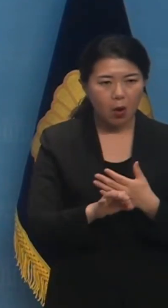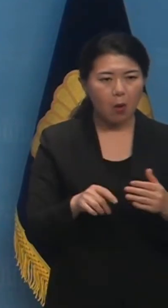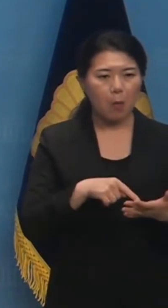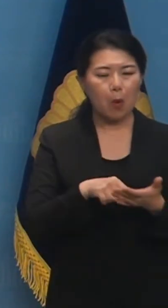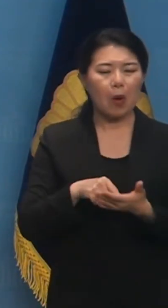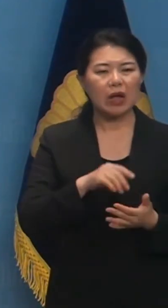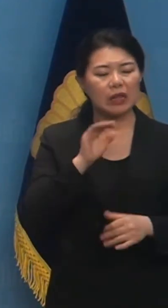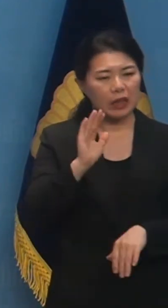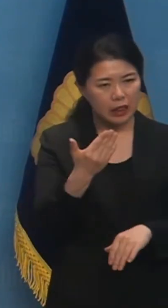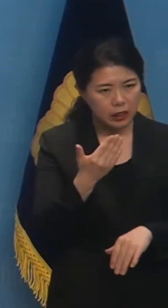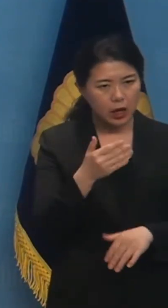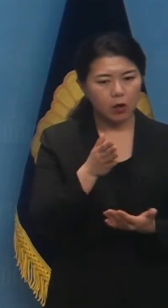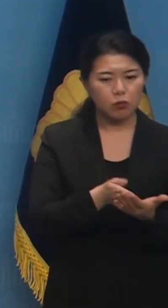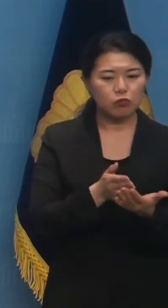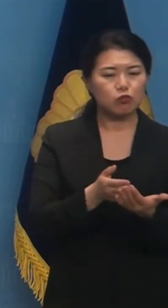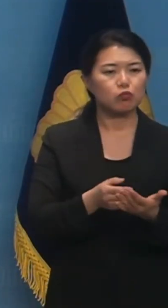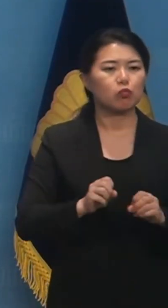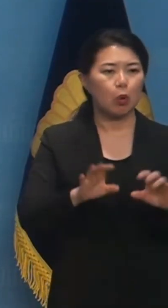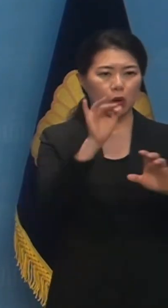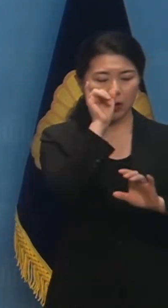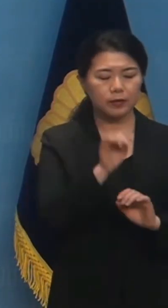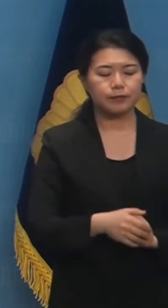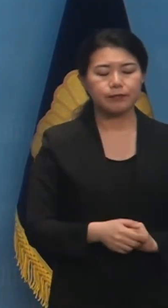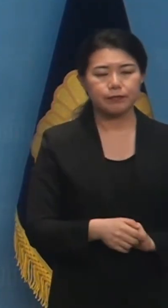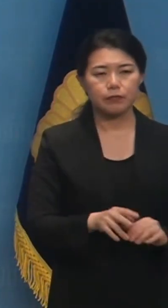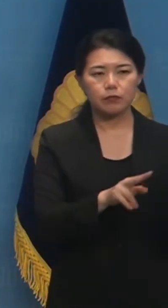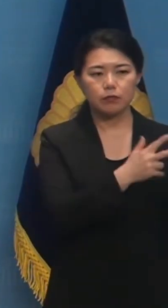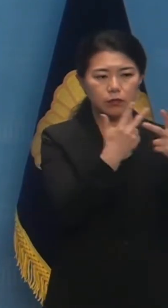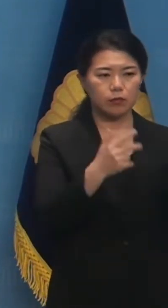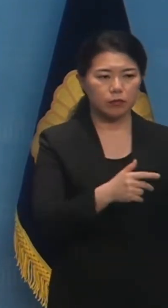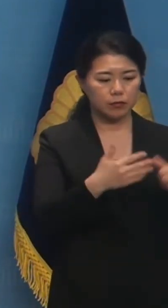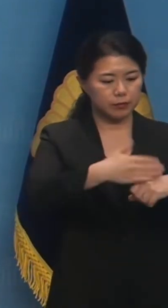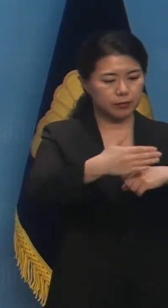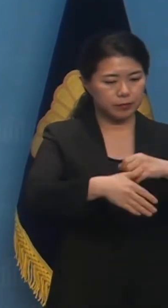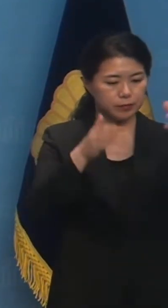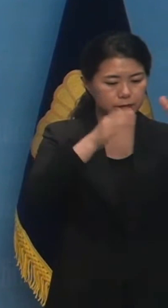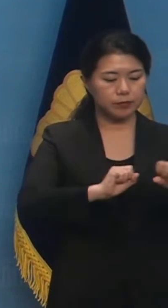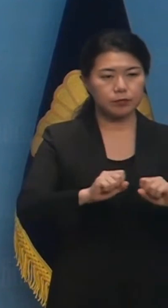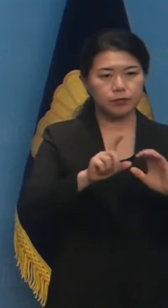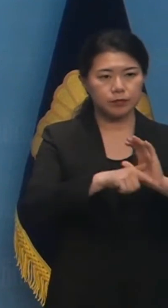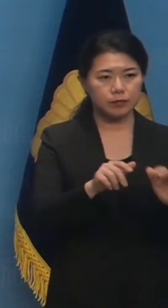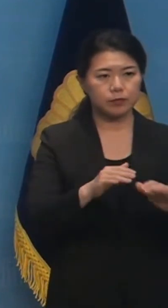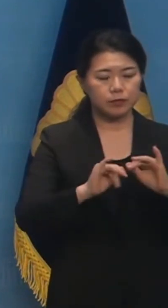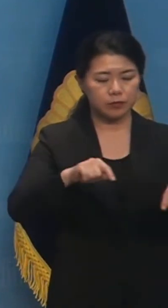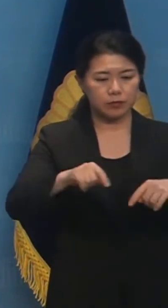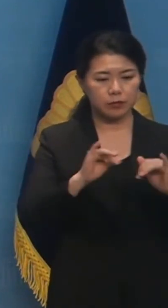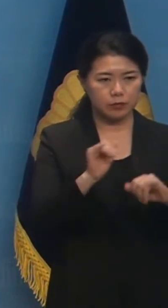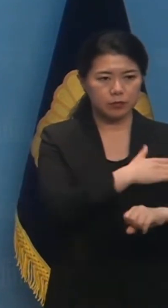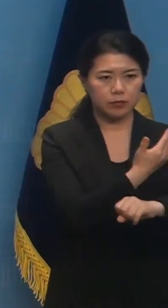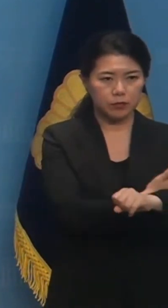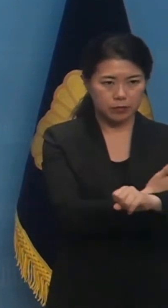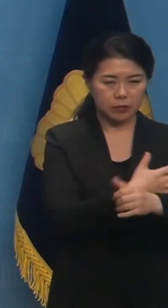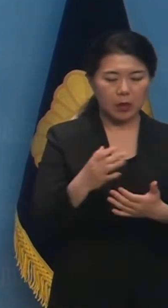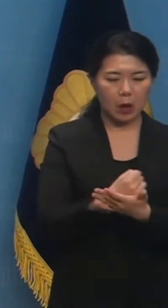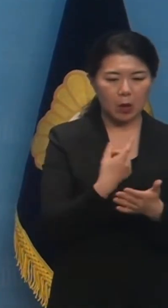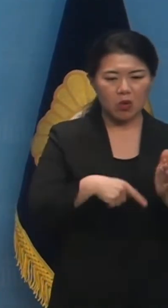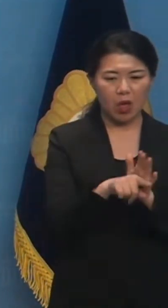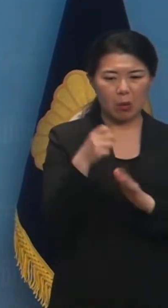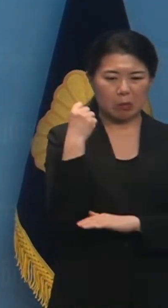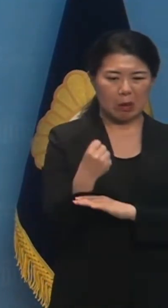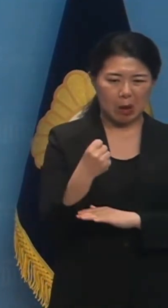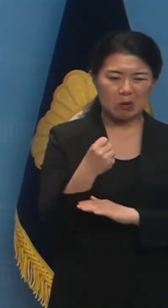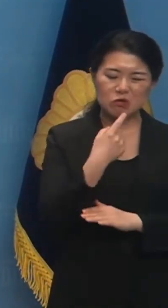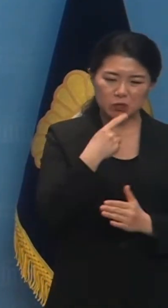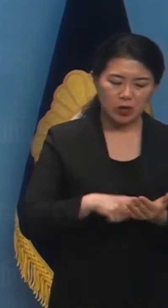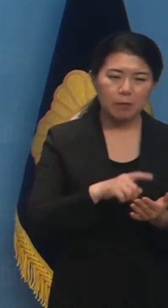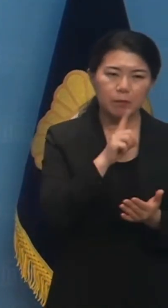함께 유대리의 기사를 공유하였습니다. 이재명 후보는 대구 집중 유세 중 정치인은 권력을 지키기 위해 부패하기 쉽다는 취지의 발언을